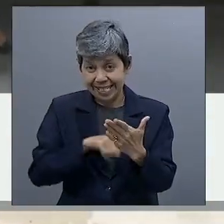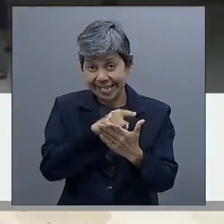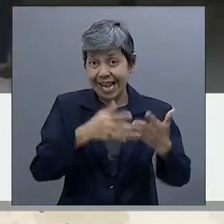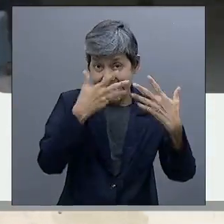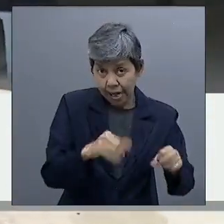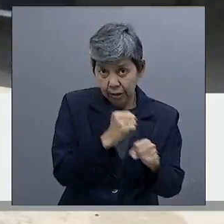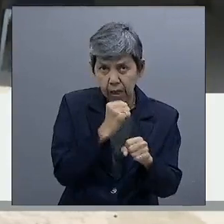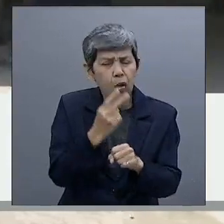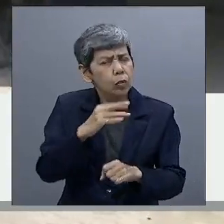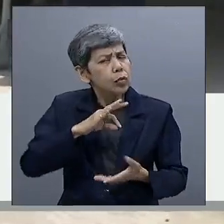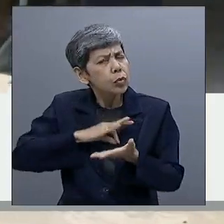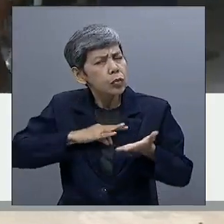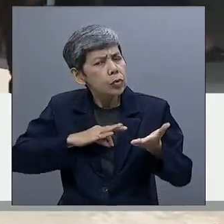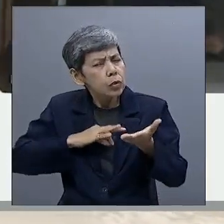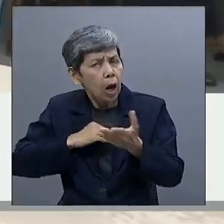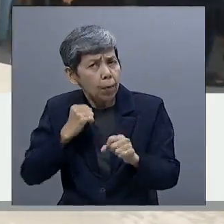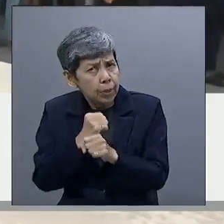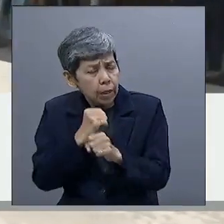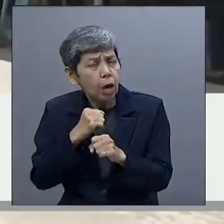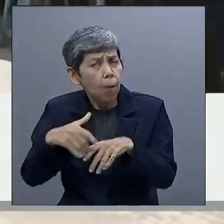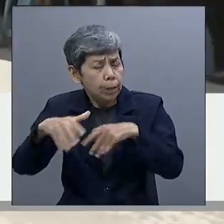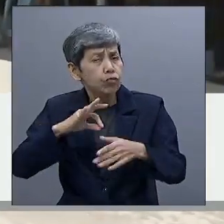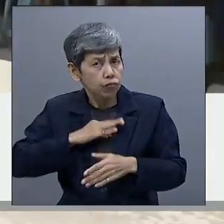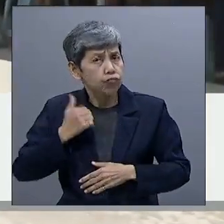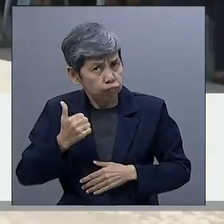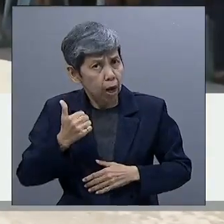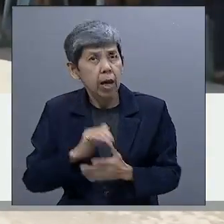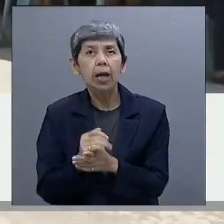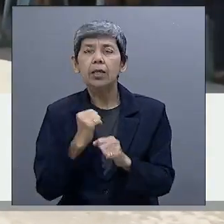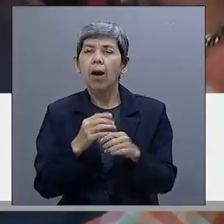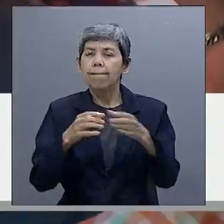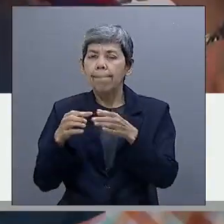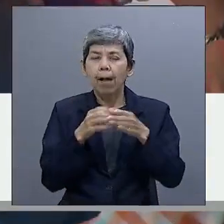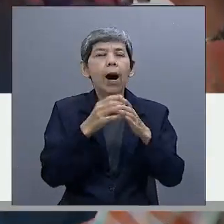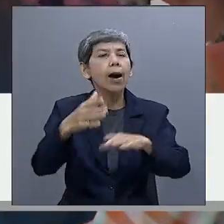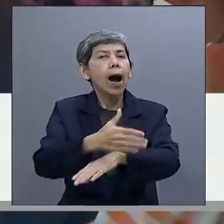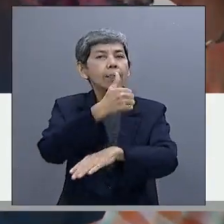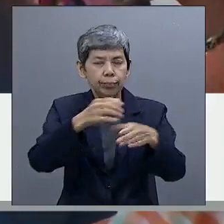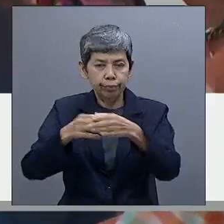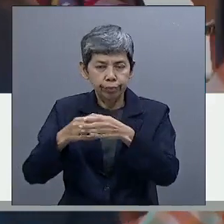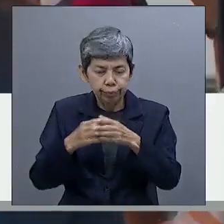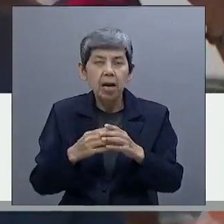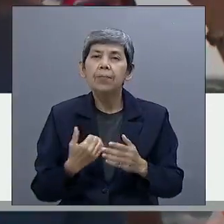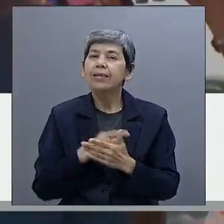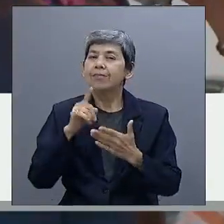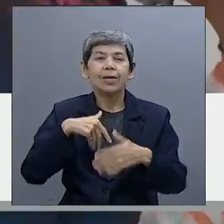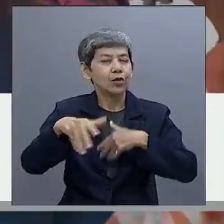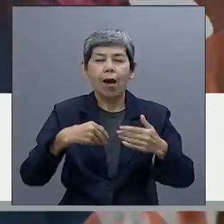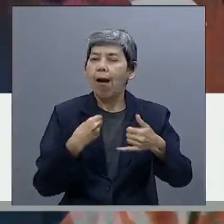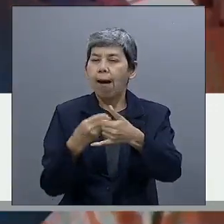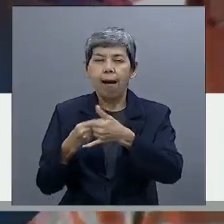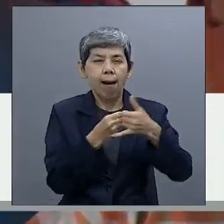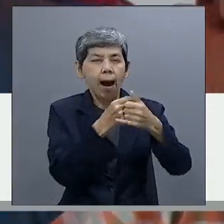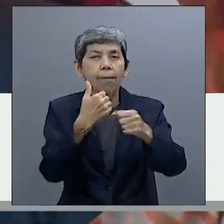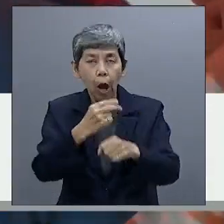พื่อประเมินความพึงพอใจและการตอบสนองความคาดหวังของประชาชนจากแต่ละพรรคการเมืองนะคะหลังได้รับเสียงจากประชาชนไปแล้วโด